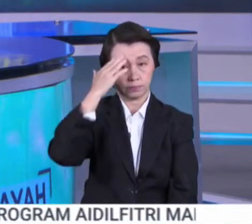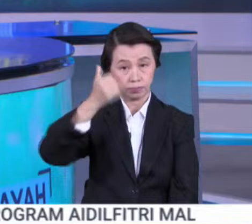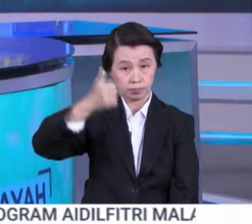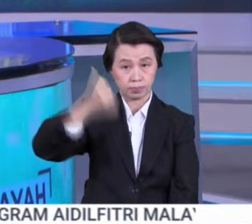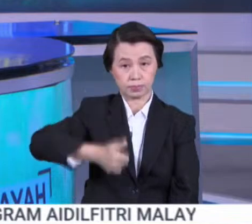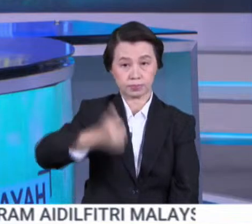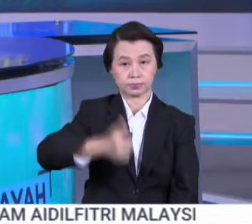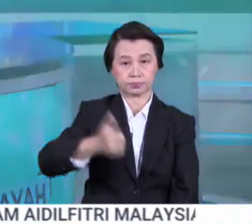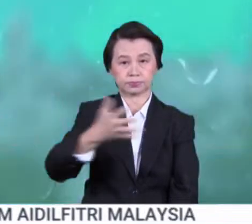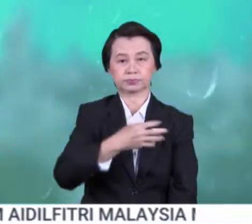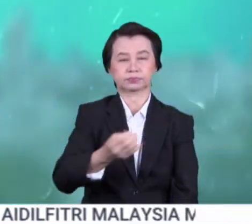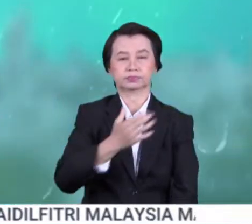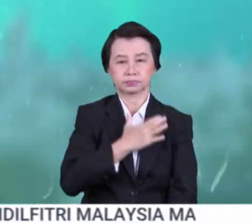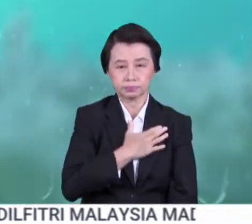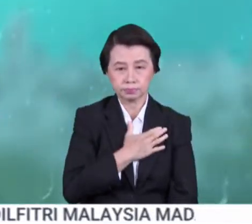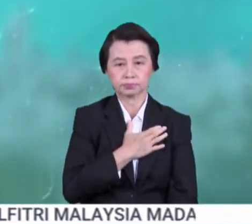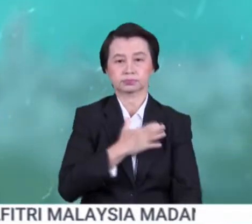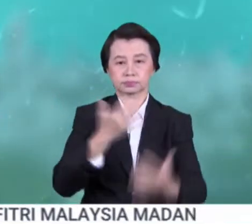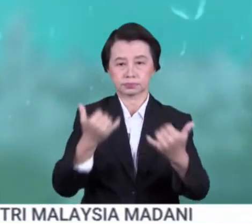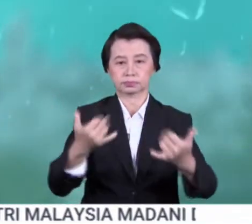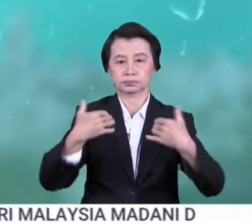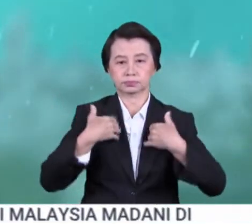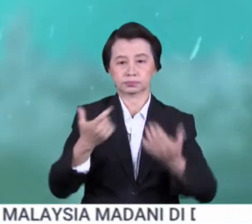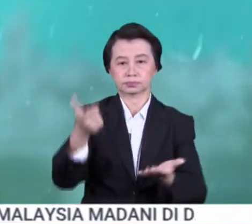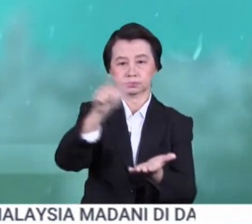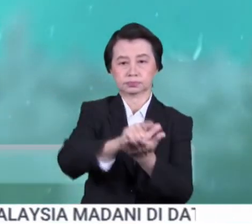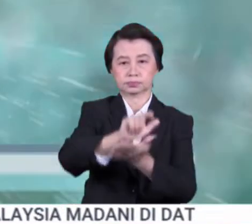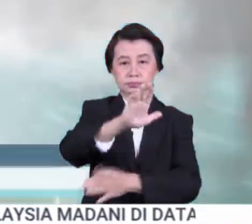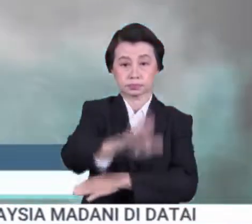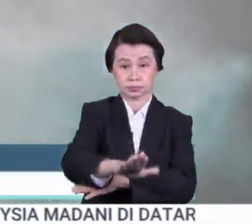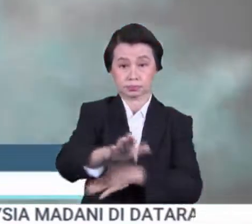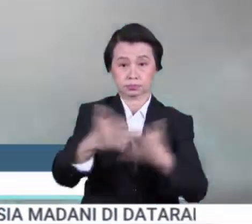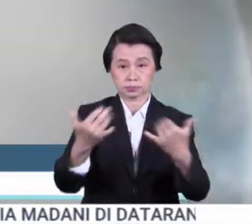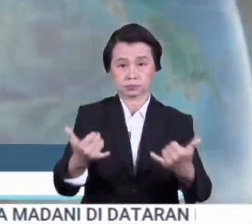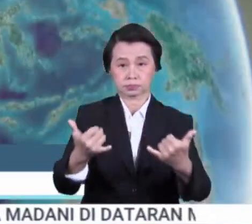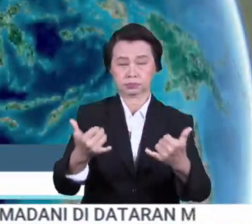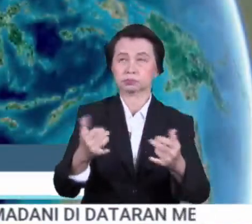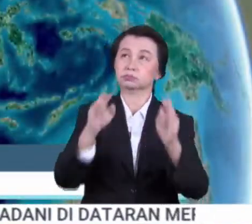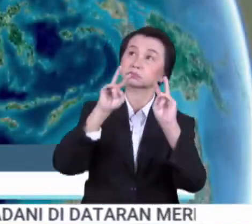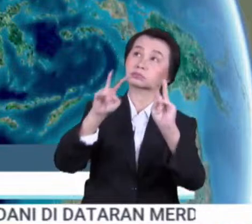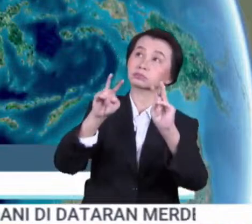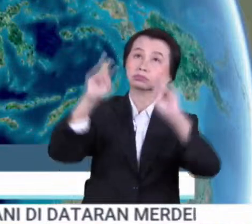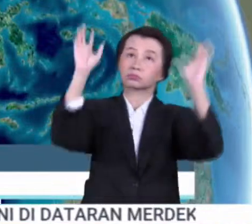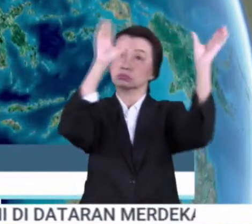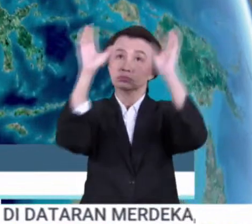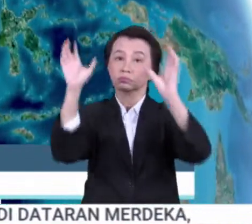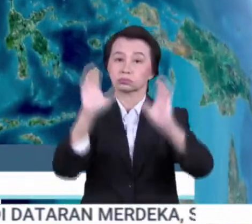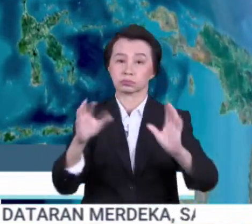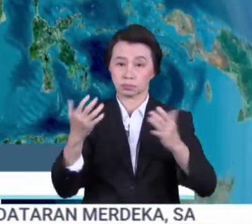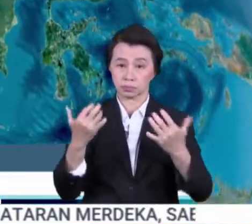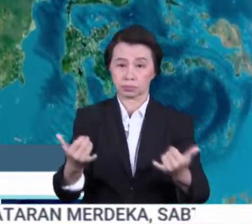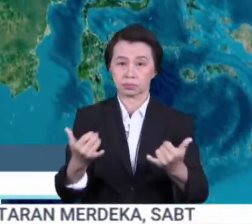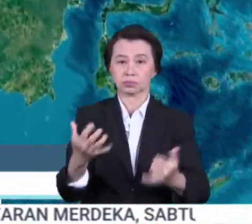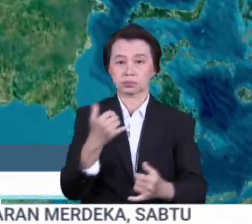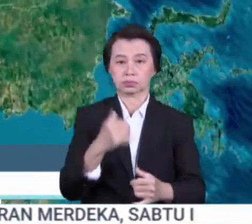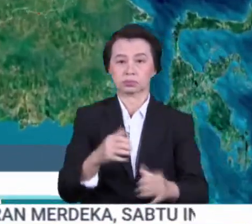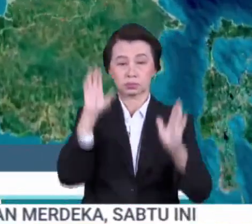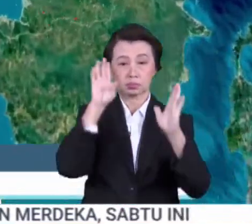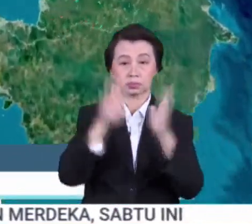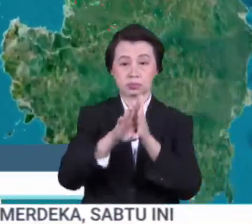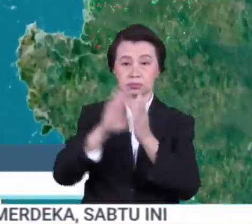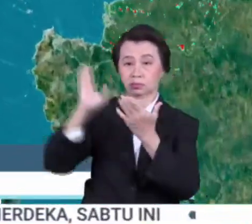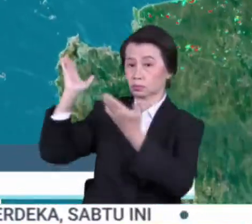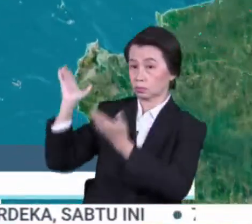Assalamualaikum dan salam sejahtera. Kita mulakan laporan pada petang ini dengan melihat keadaan cuaca semasa. Imej gambar radar menunjukkan keadaan